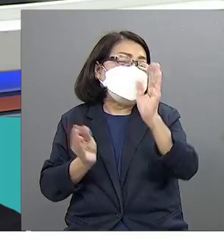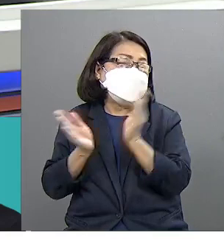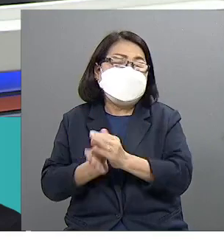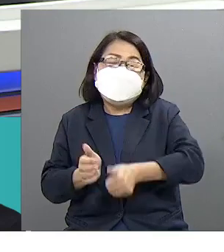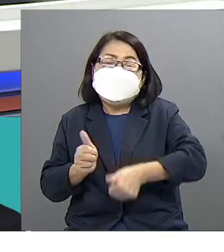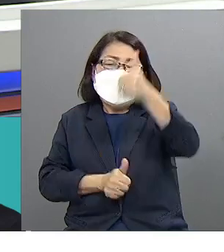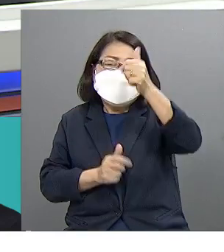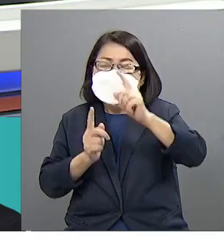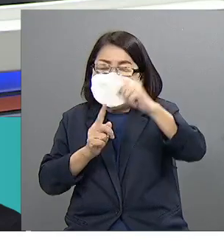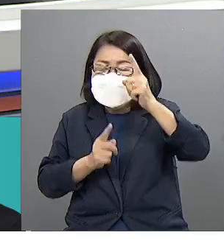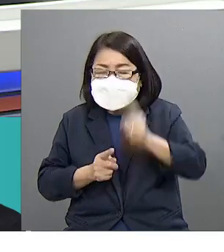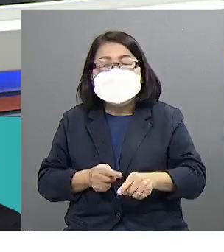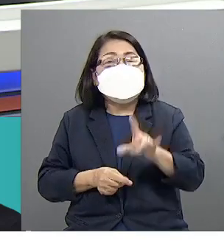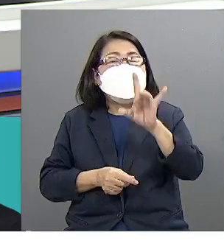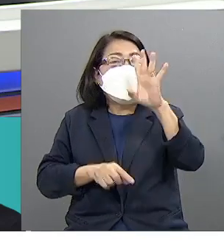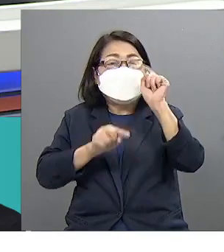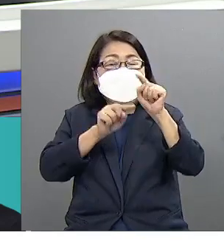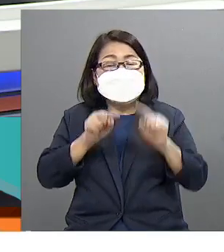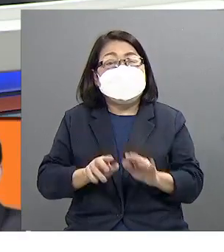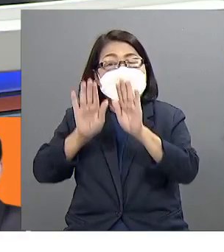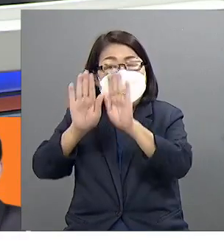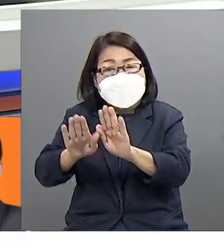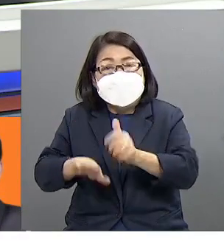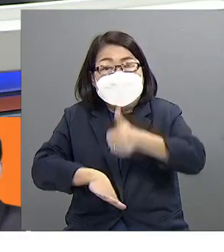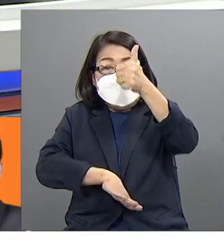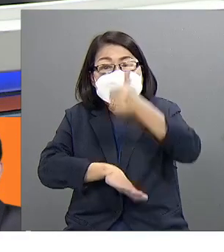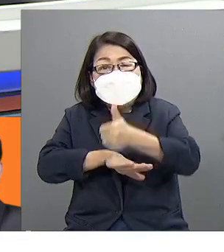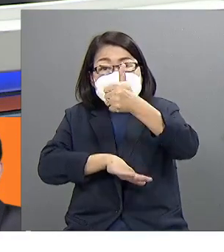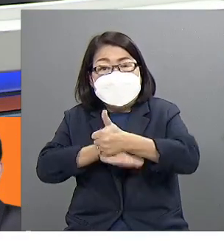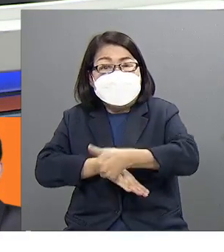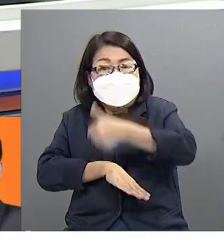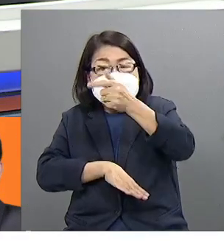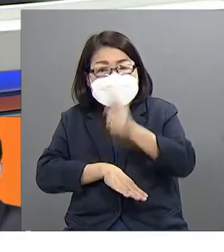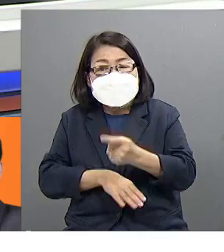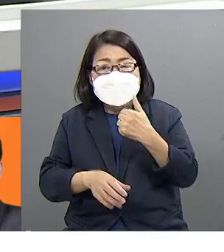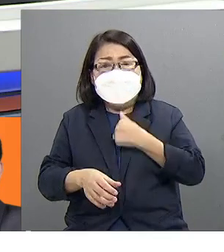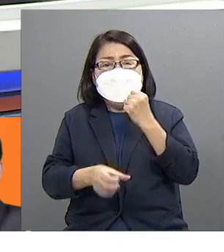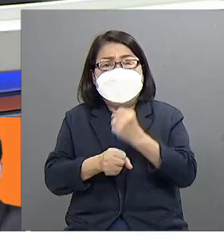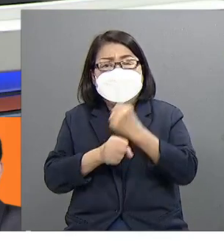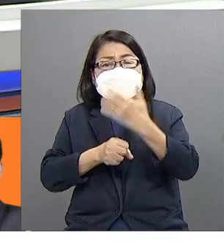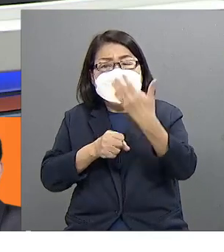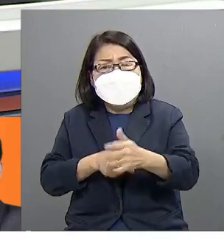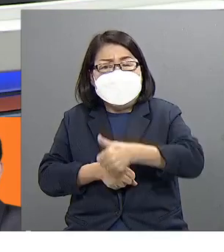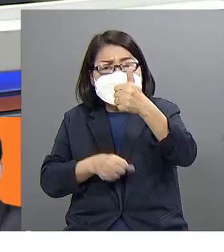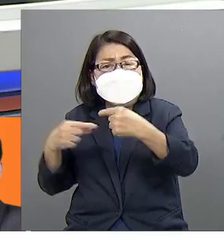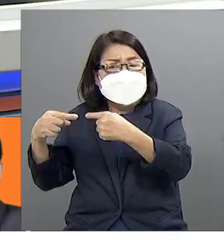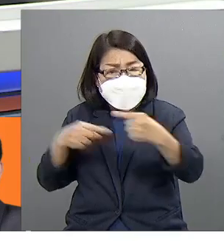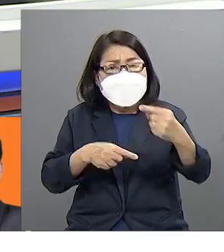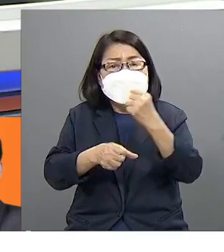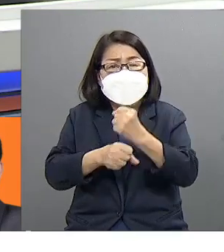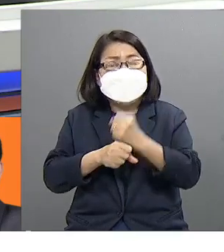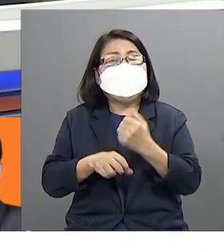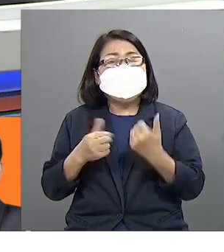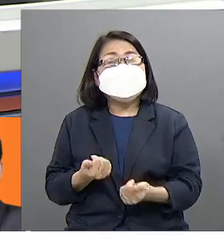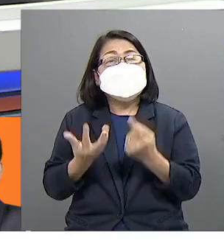ชัชชาติถ้าได้เป็นก็ขอให้สานงานต่อไปด้วยนะคะตอนนี้ลำดับคะแนนนับคะแนนแบบเรียลไทม์คุณอัศวินเนี่ยค่ะม